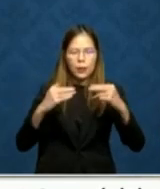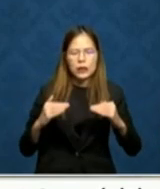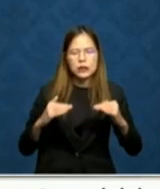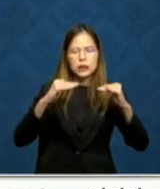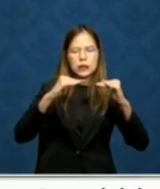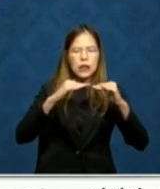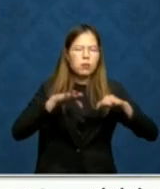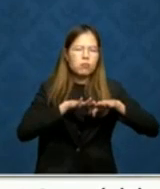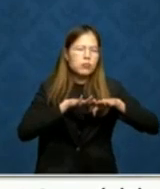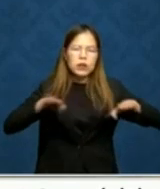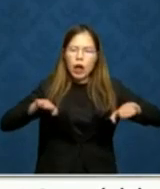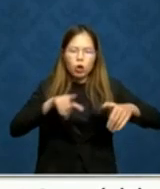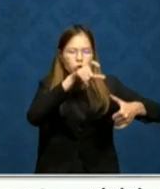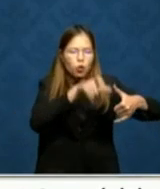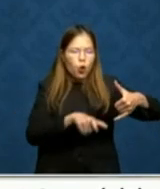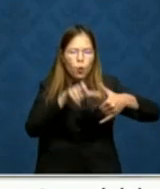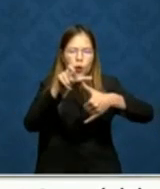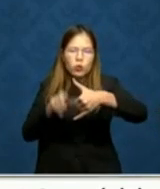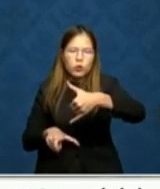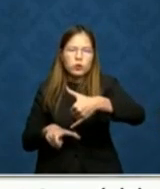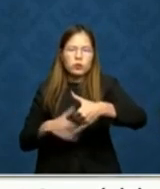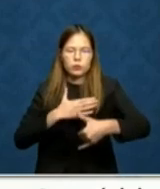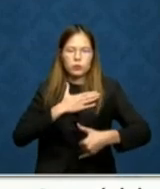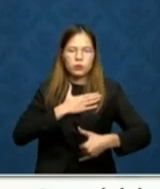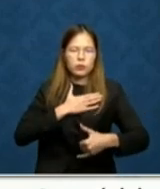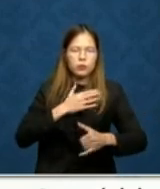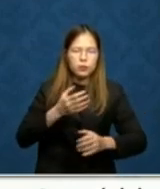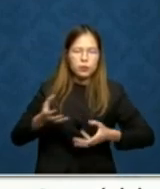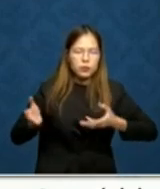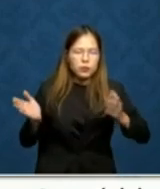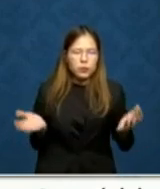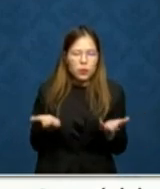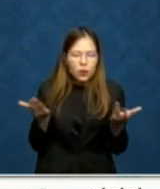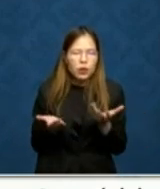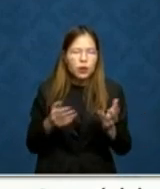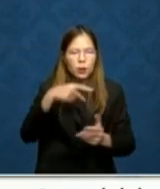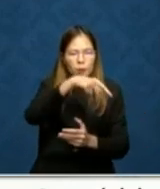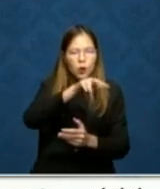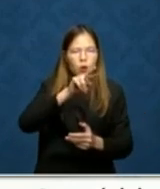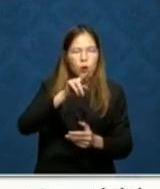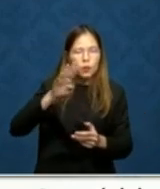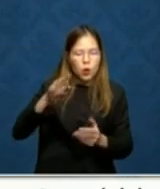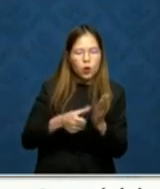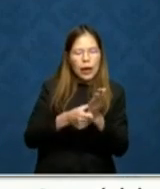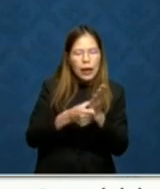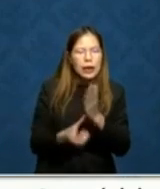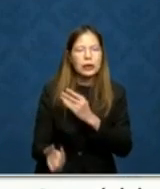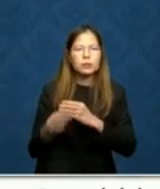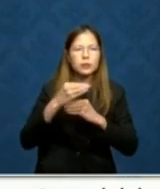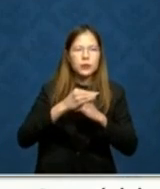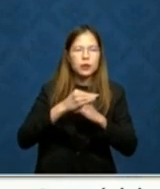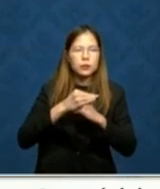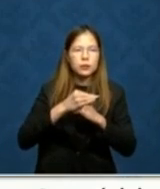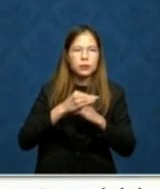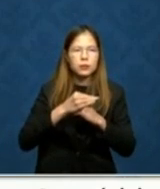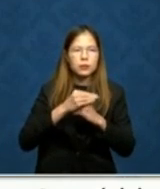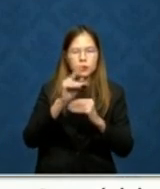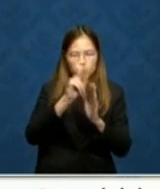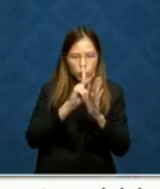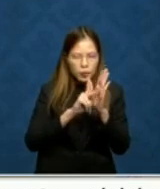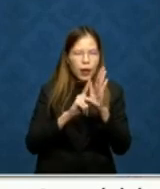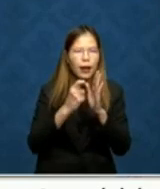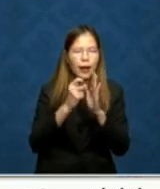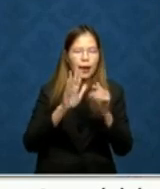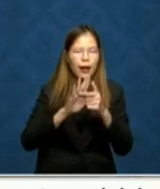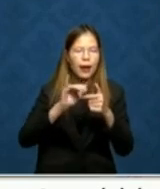พื้นฐานของมนุษย์ทุกคนดิฉันจึงขอสนับสนุนร่างพระราชบัญญัติแก้ไขเพิ่มเติมประมวลกฎหมายอาญานี้